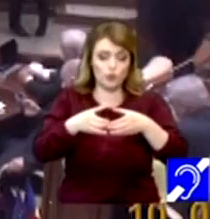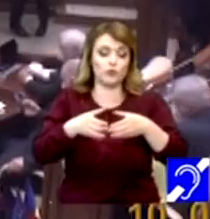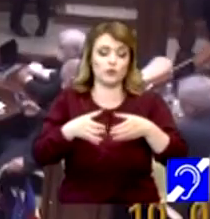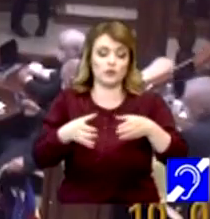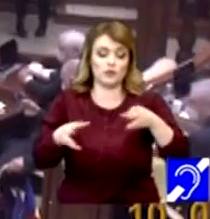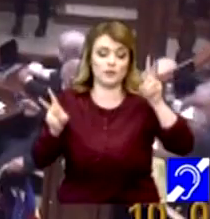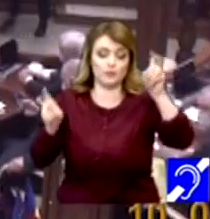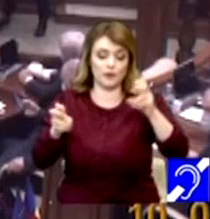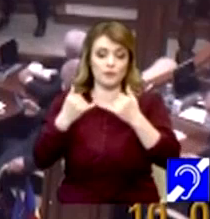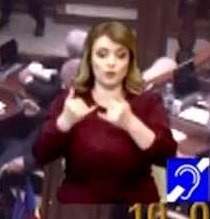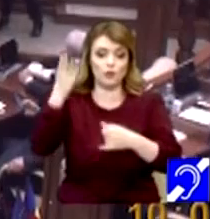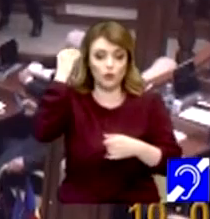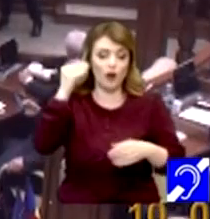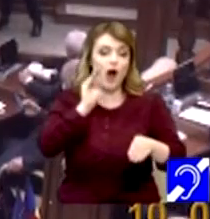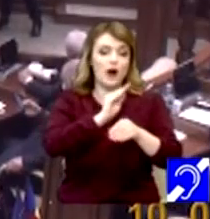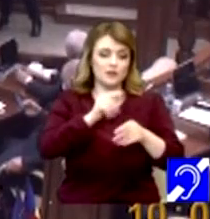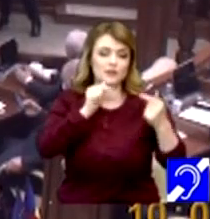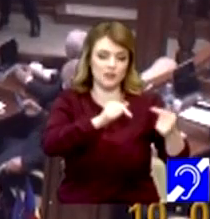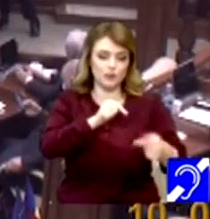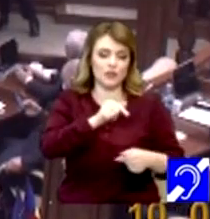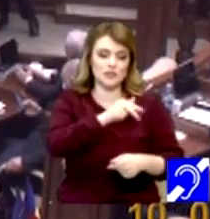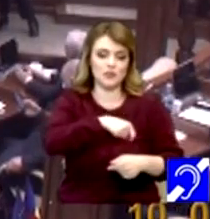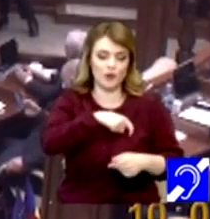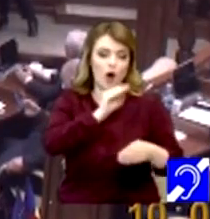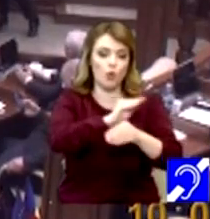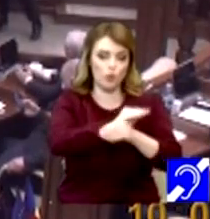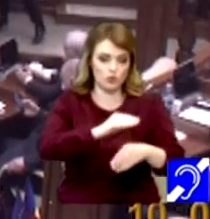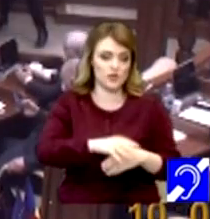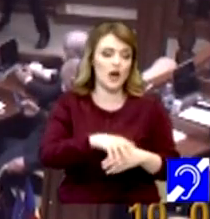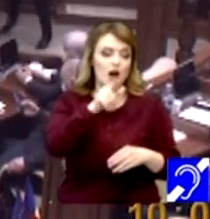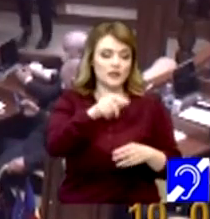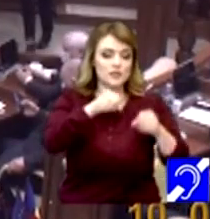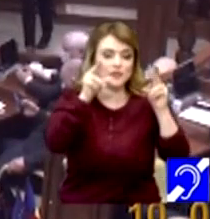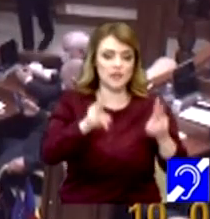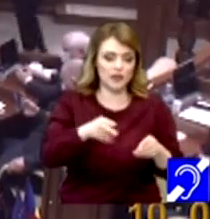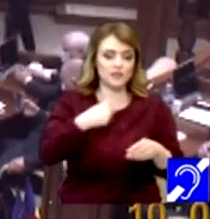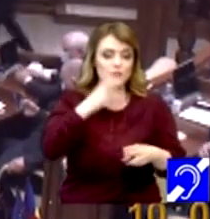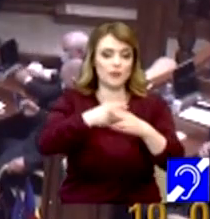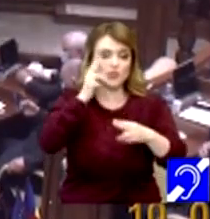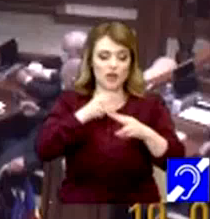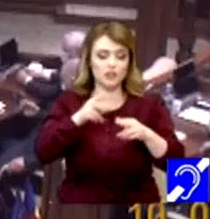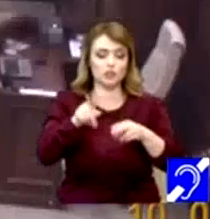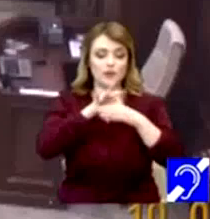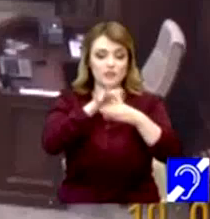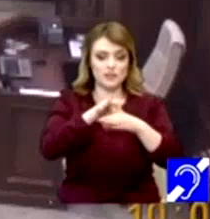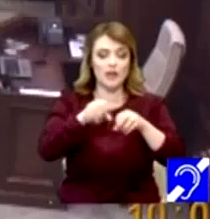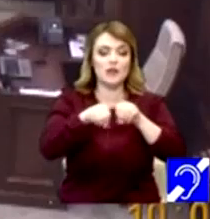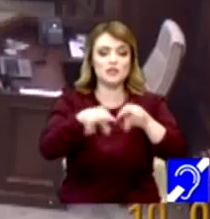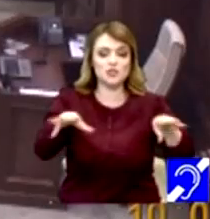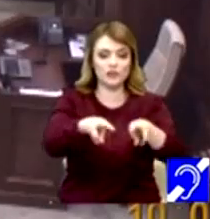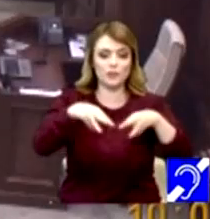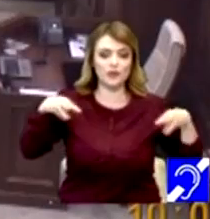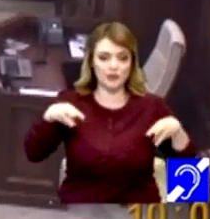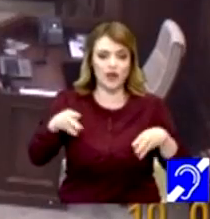pentru Moldova. Opoziția acuză însă guvernarea de manevre politice menite să împiedice dizolvarea Parlamentului, procedură